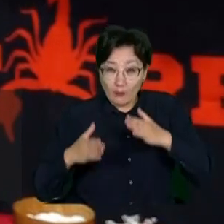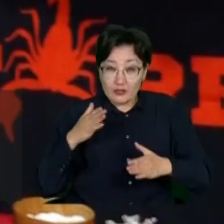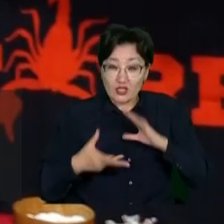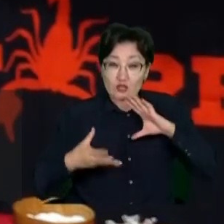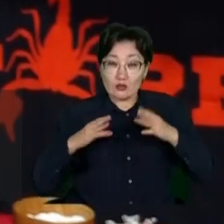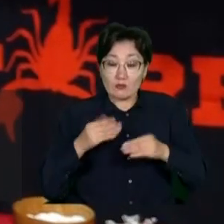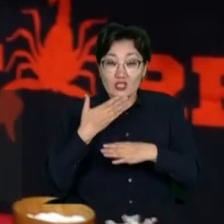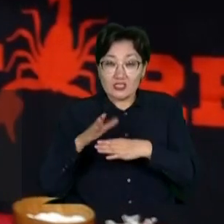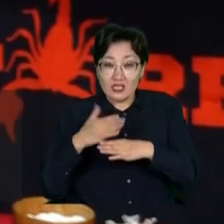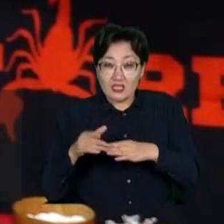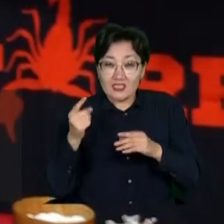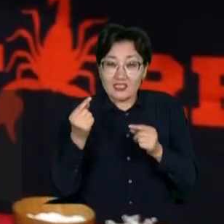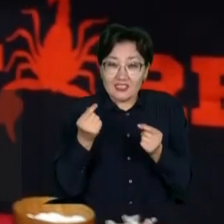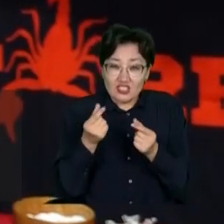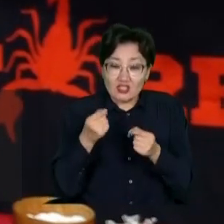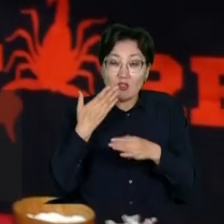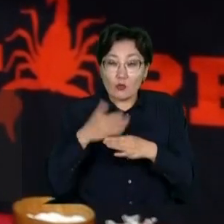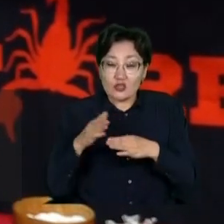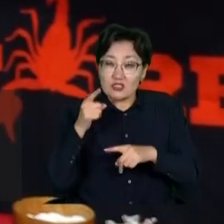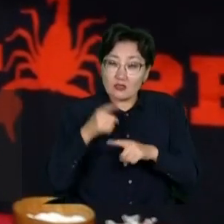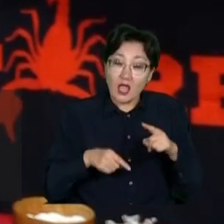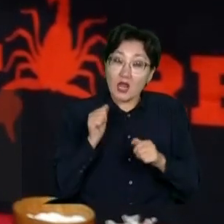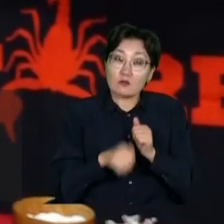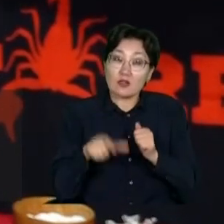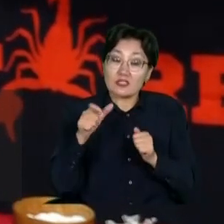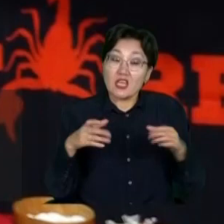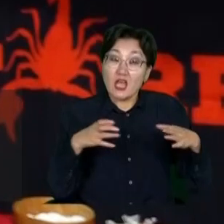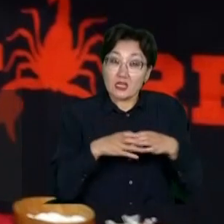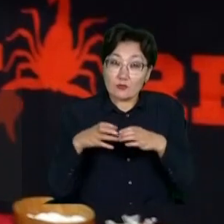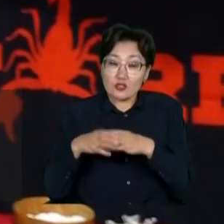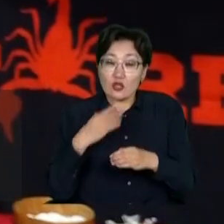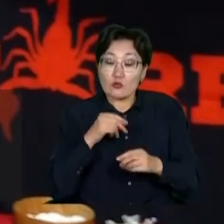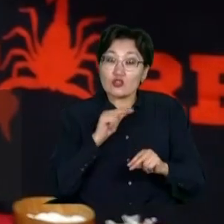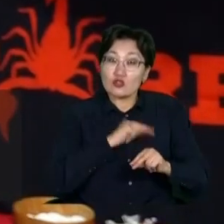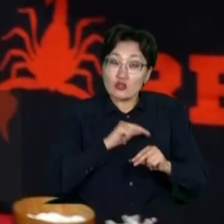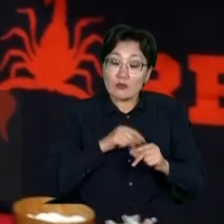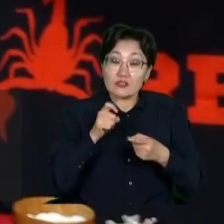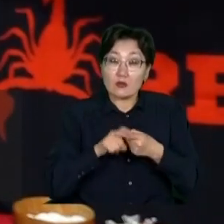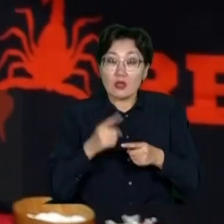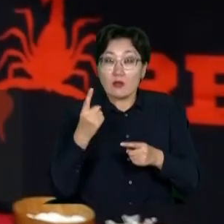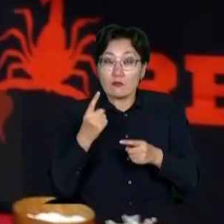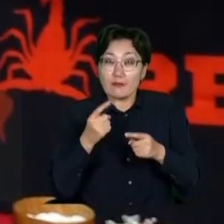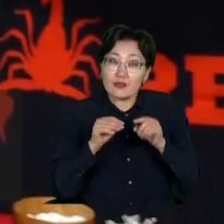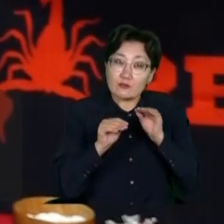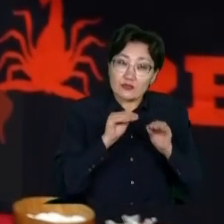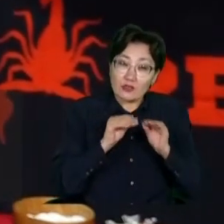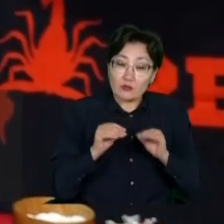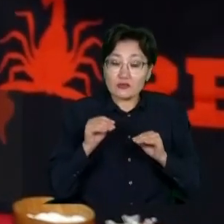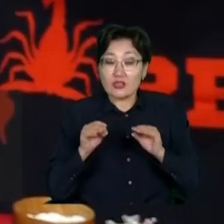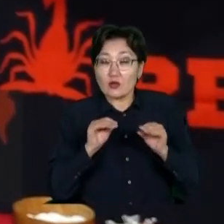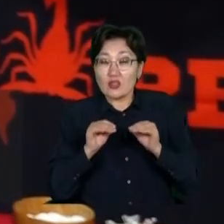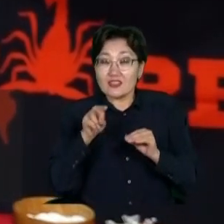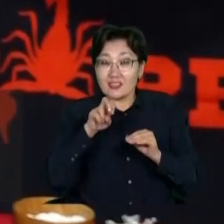жалпы бөлшектерін кіші бөлшектерге бөліп, яғни әрбір адам командадағы өз міндет бойынша бір бөлшекті құрастырады. Кейіннен біз сол құрастырған